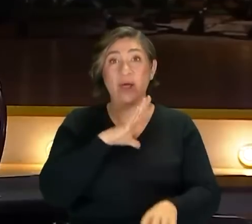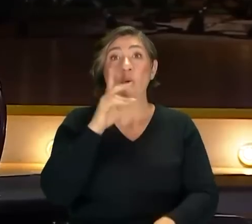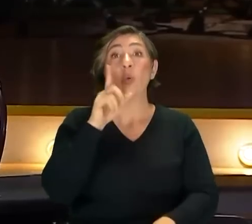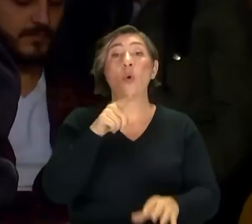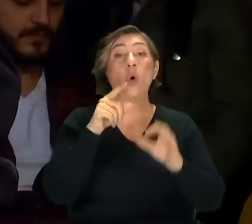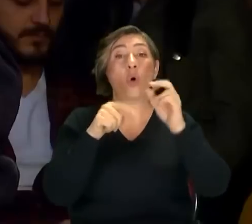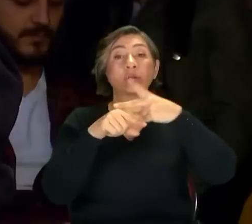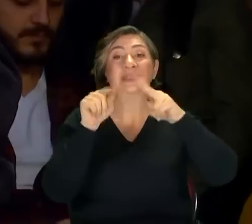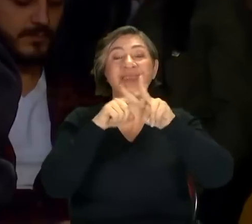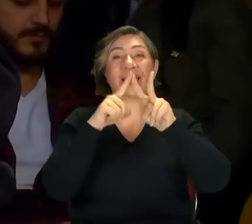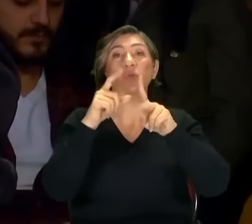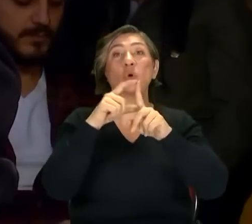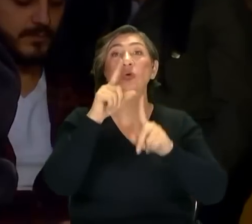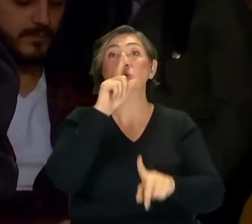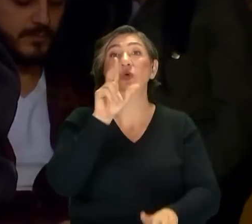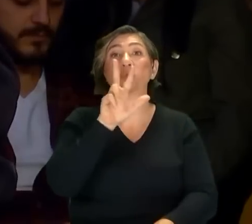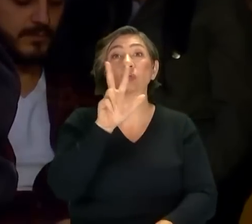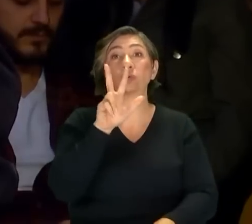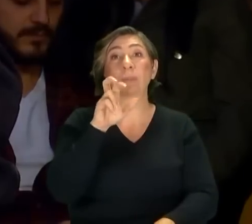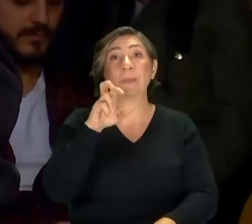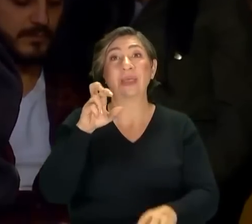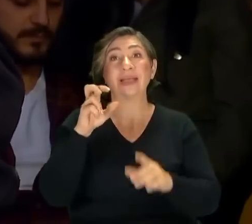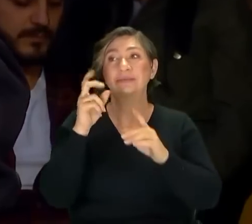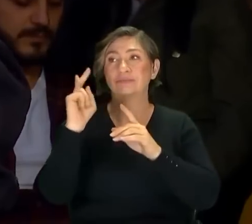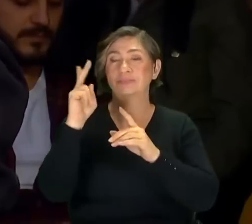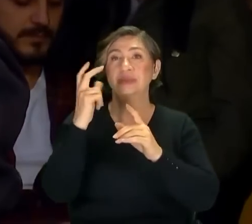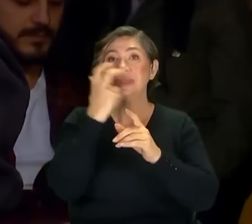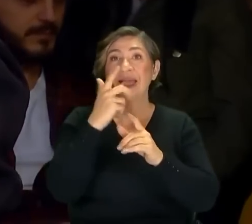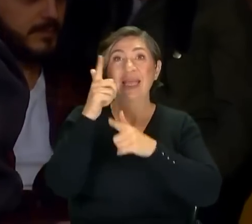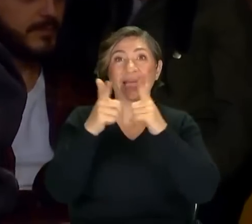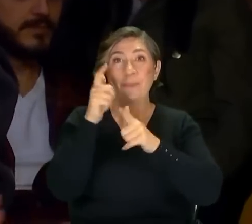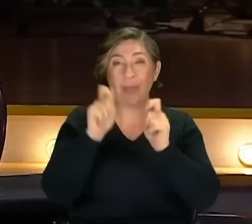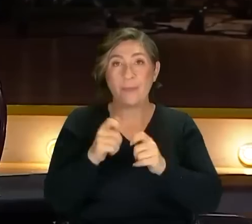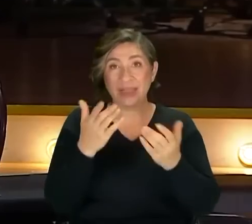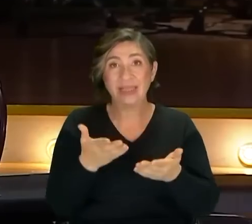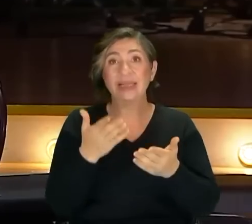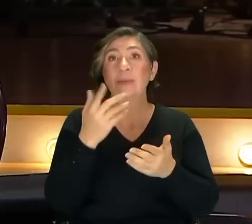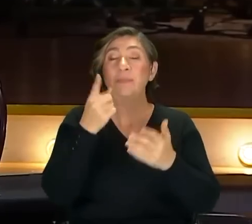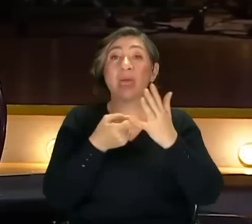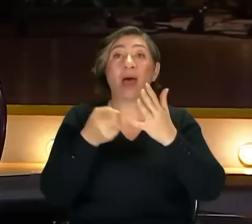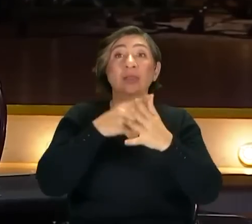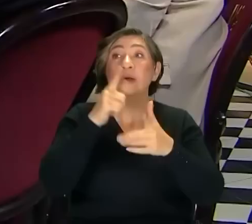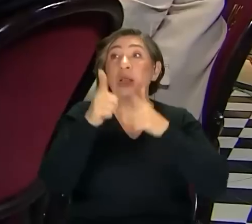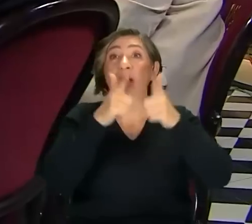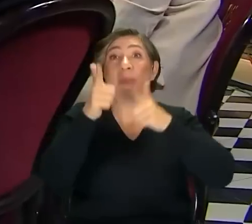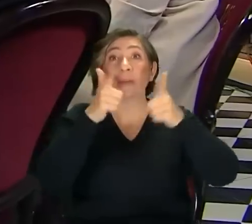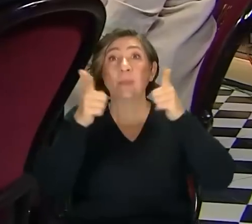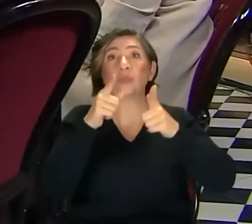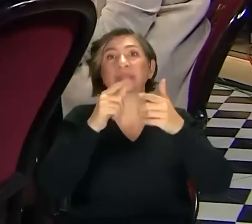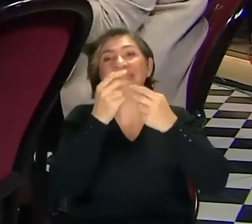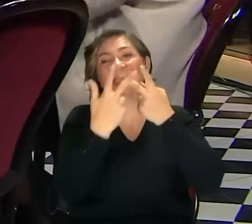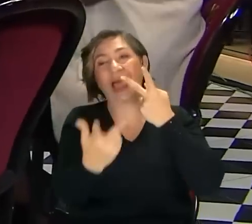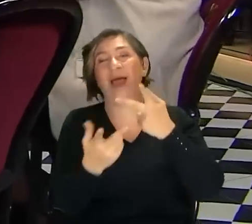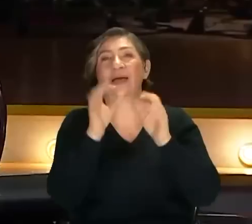zaten Ozan Doğulu'nun 130 BPM Crescendo albümündeydi. Daha yeni klip çekebildik çünkü bir anda bir sürü klip çektiler. Buna ancak